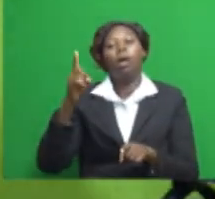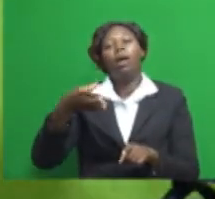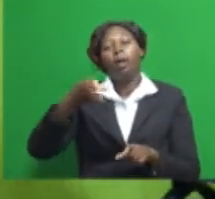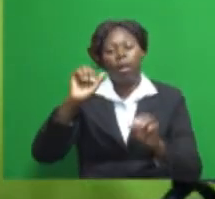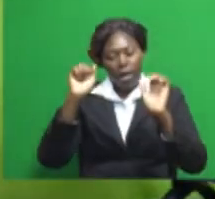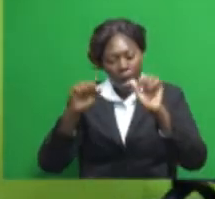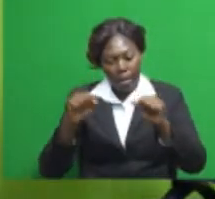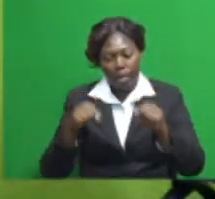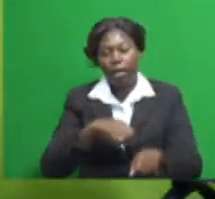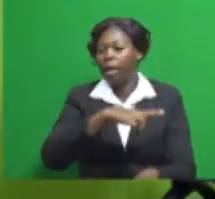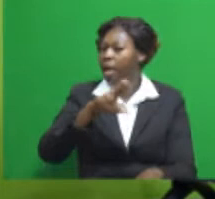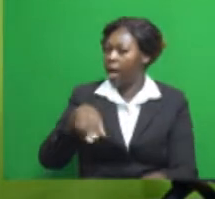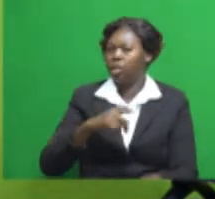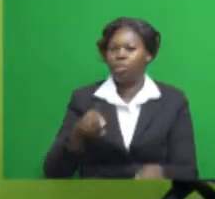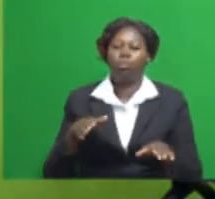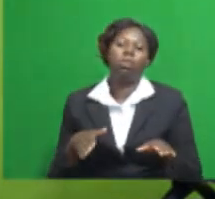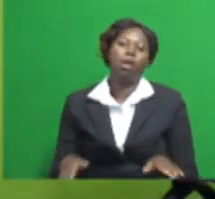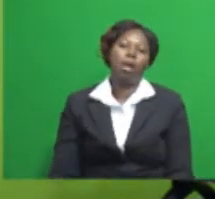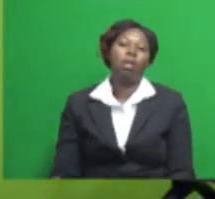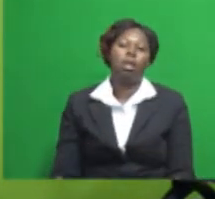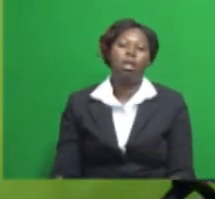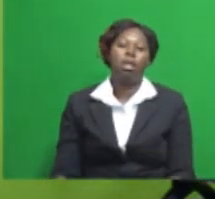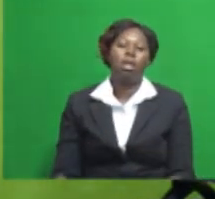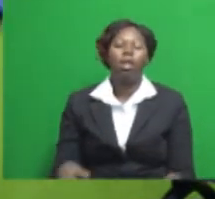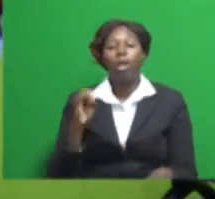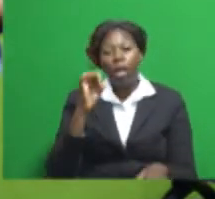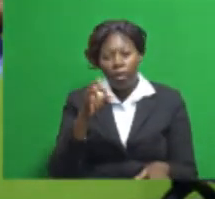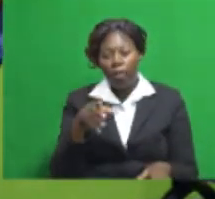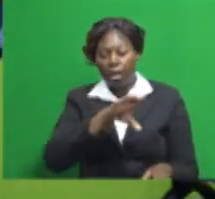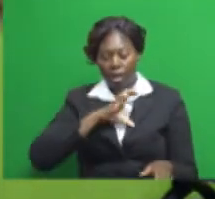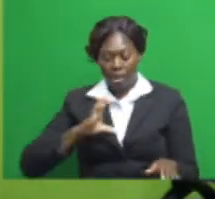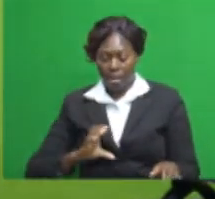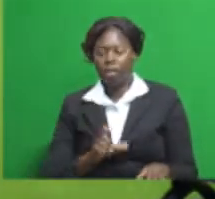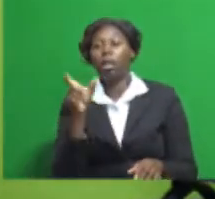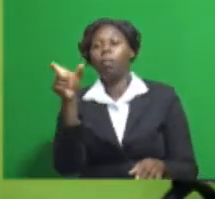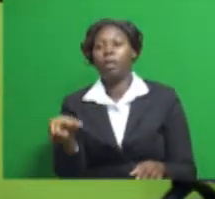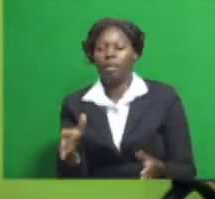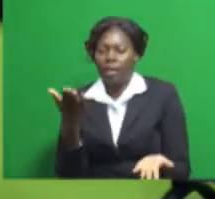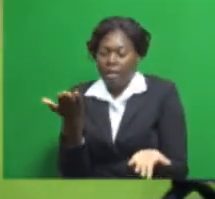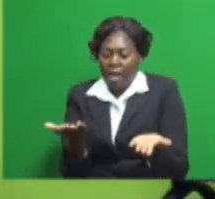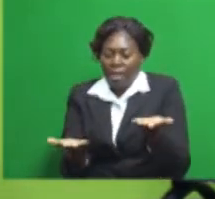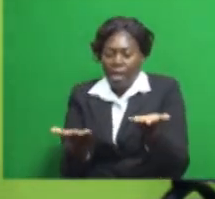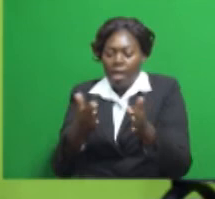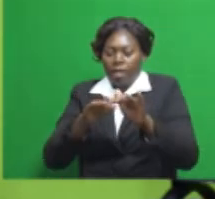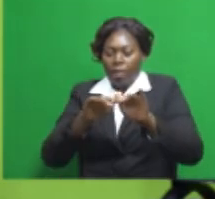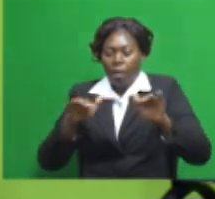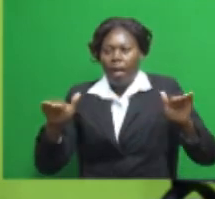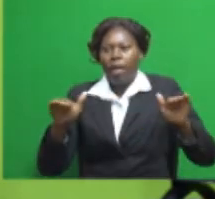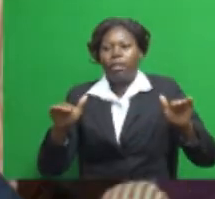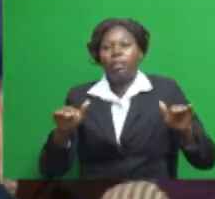Saka mutendi muKristu akabalansa kudaro pastor. Munhiendo fanika magamba akanyorwa